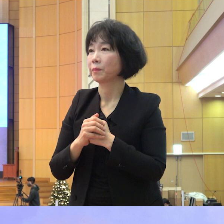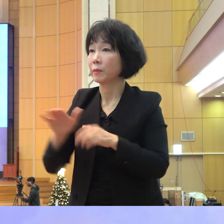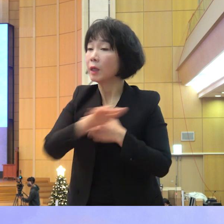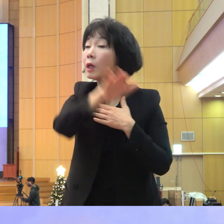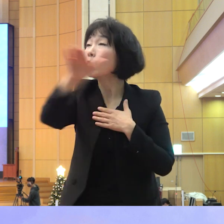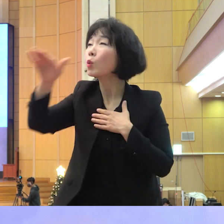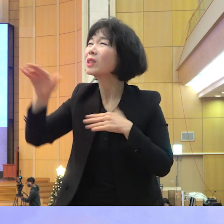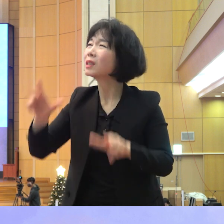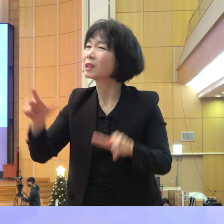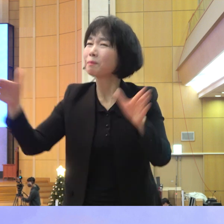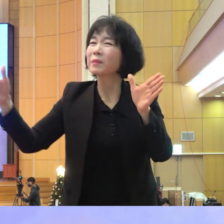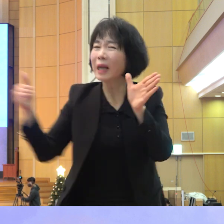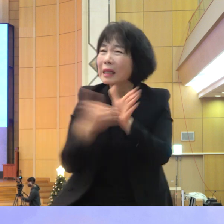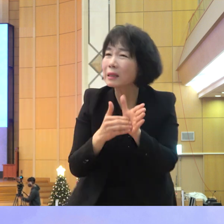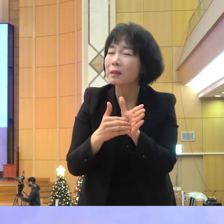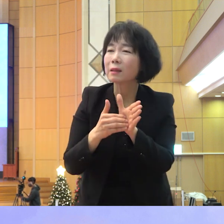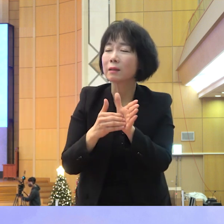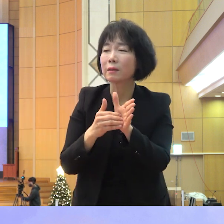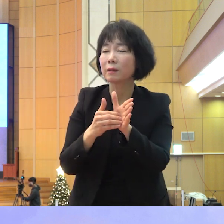우리는 그동안